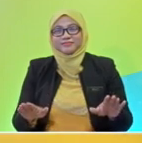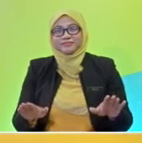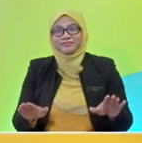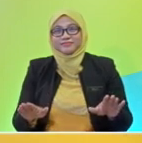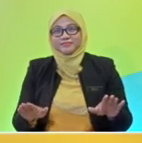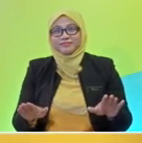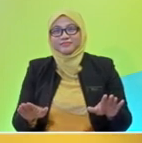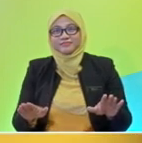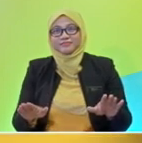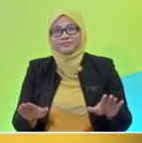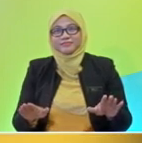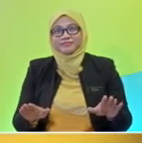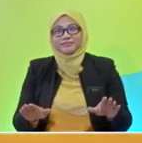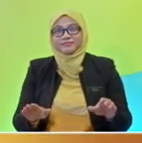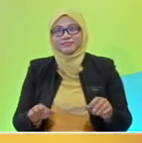tidak